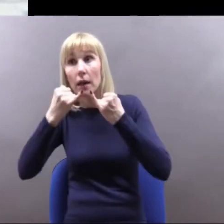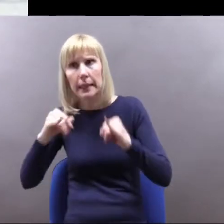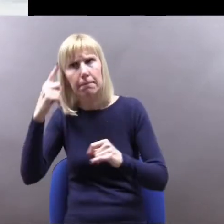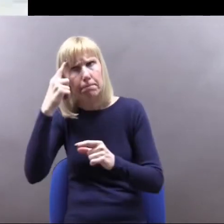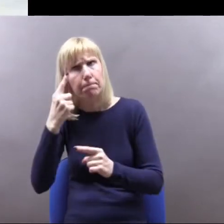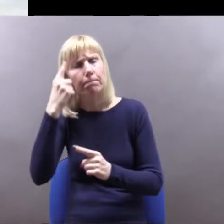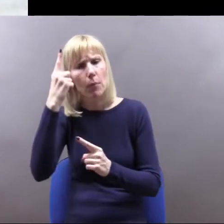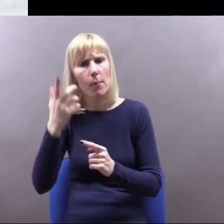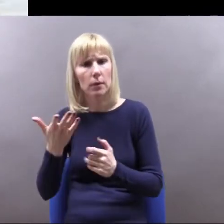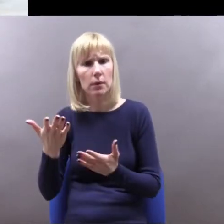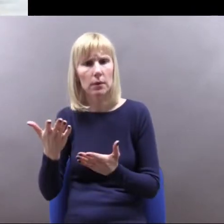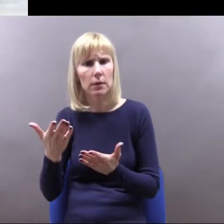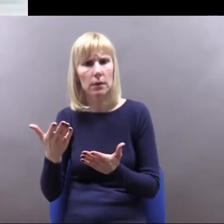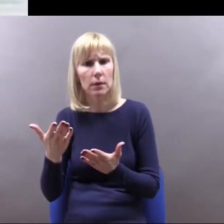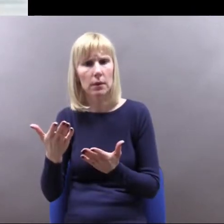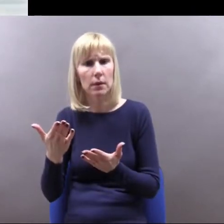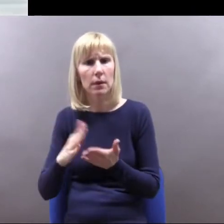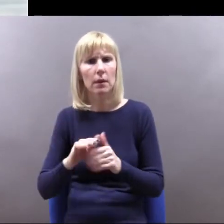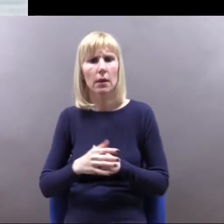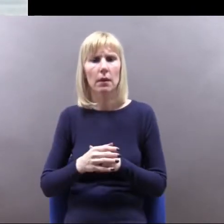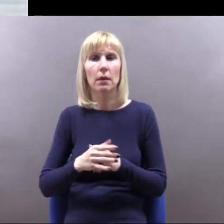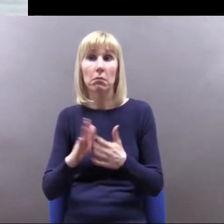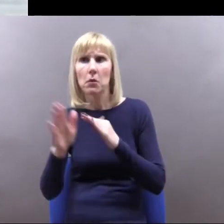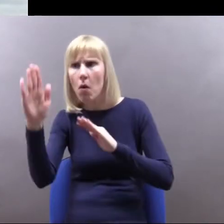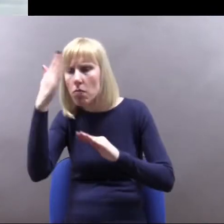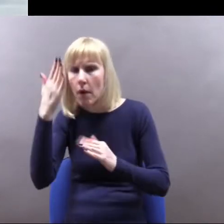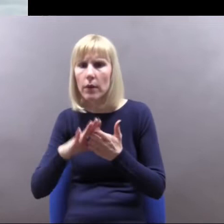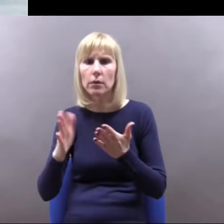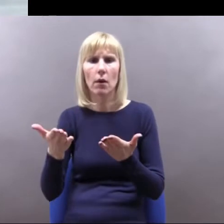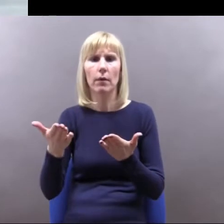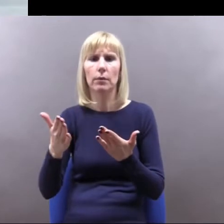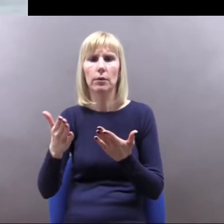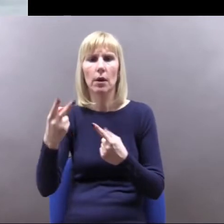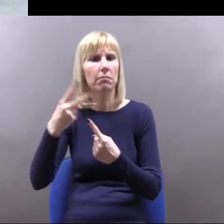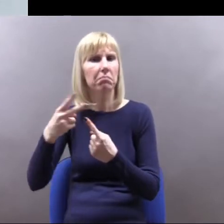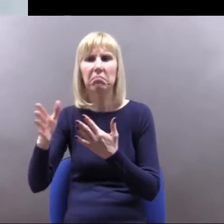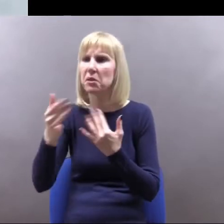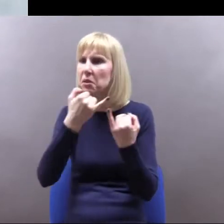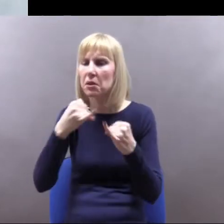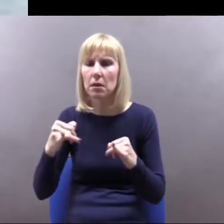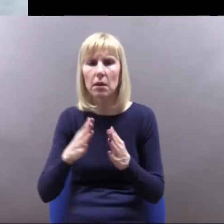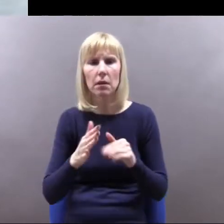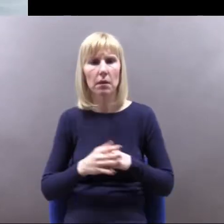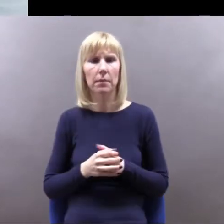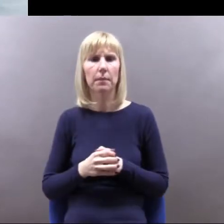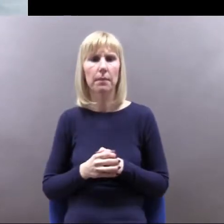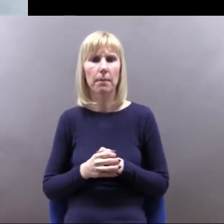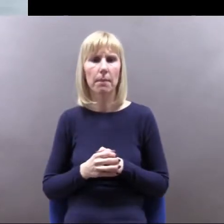Kolejnym pomysłem zaczerpniętym z jeszcze wtedy, no nazwijmy to z przestrzeni medialnej, czyli bez